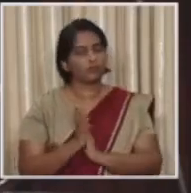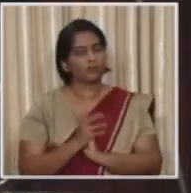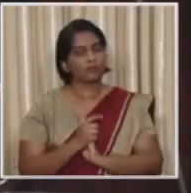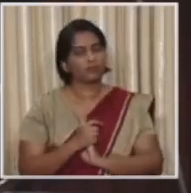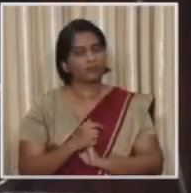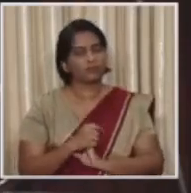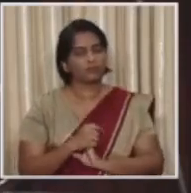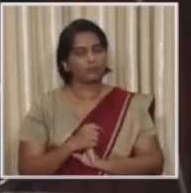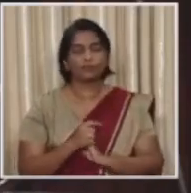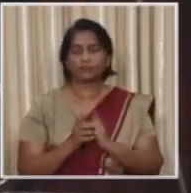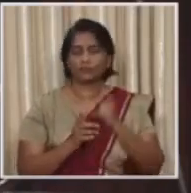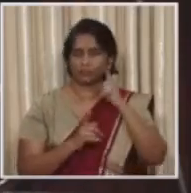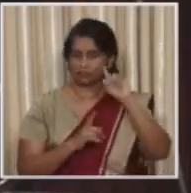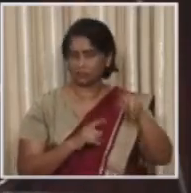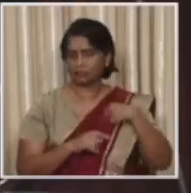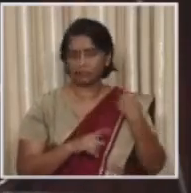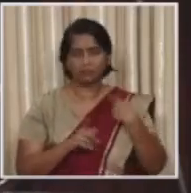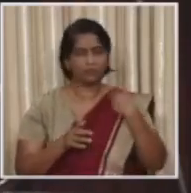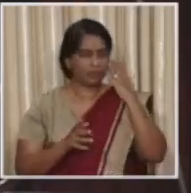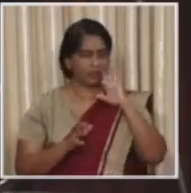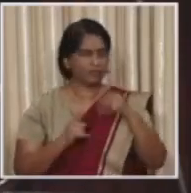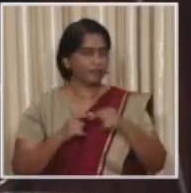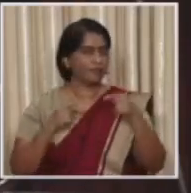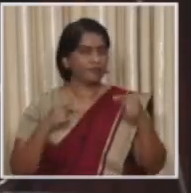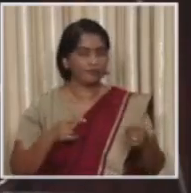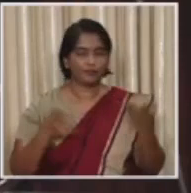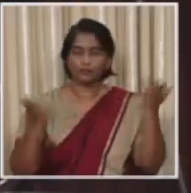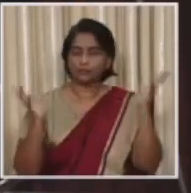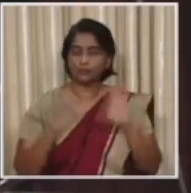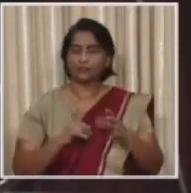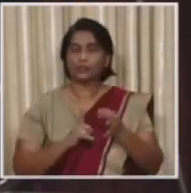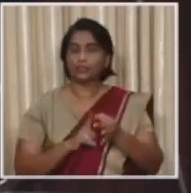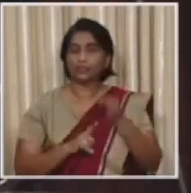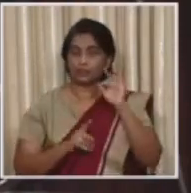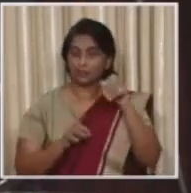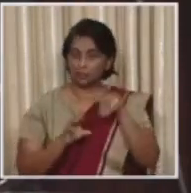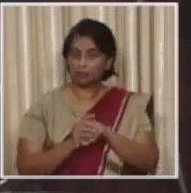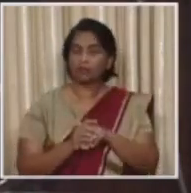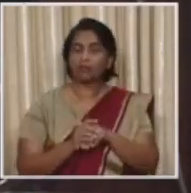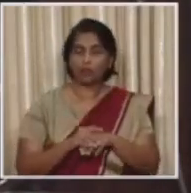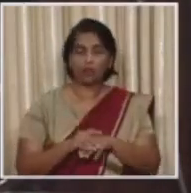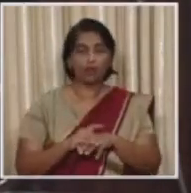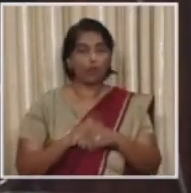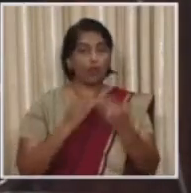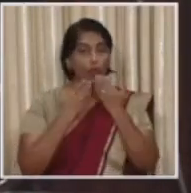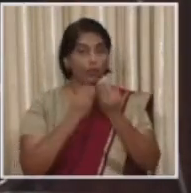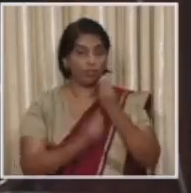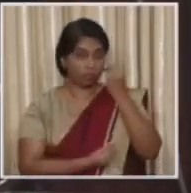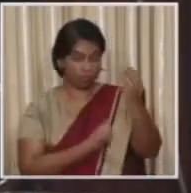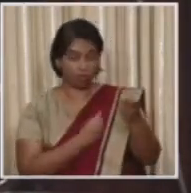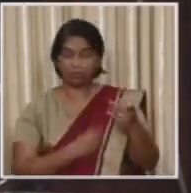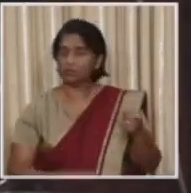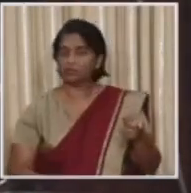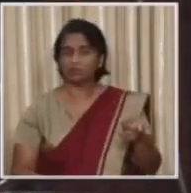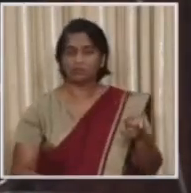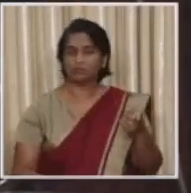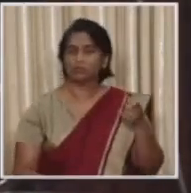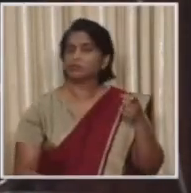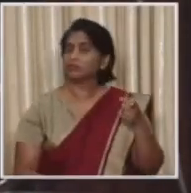කරවලා අනීතික විදිහට නැත්නම් සම්ප්‍රදාය විරෝධී විදිහට රැස් කරවලා හි සභාපතිතුමාට අවවාදවන් විශ්වාසනා කරනවා නම්